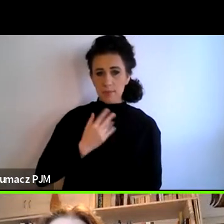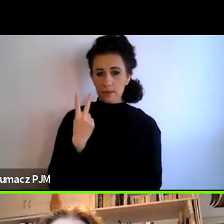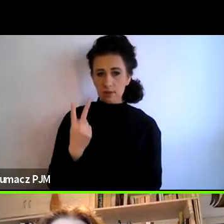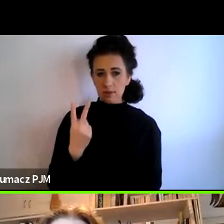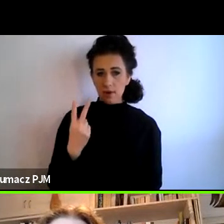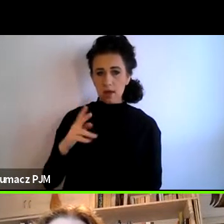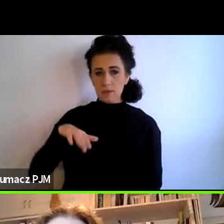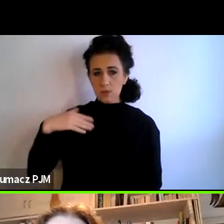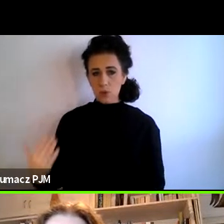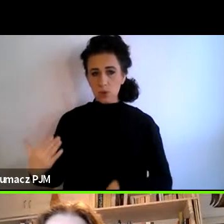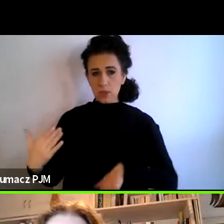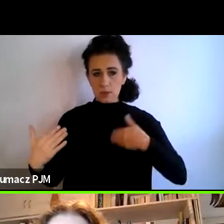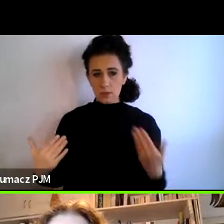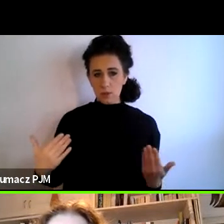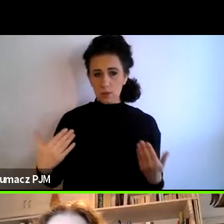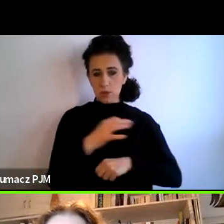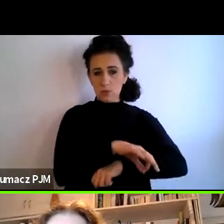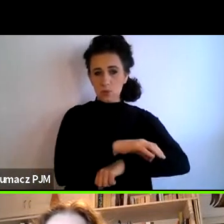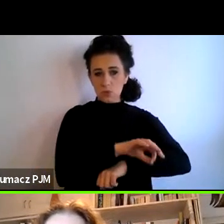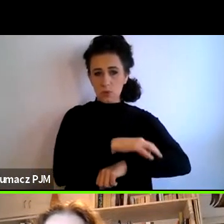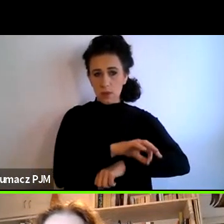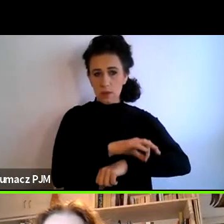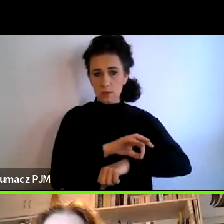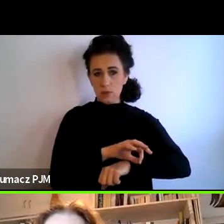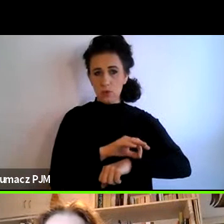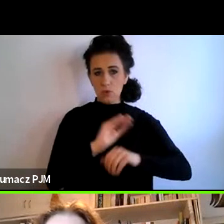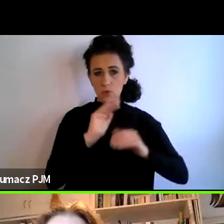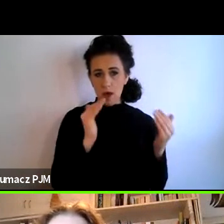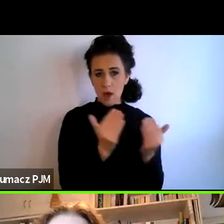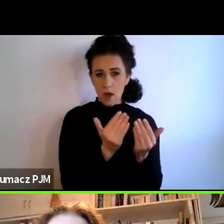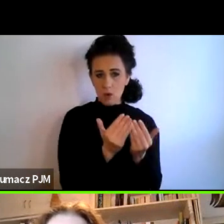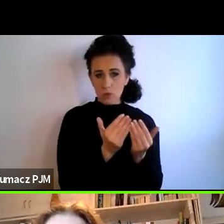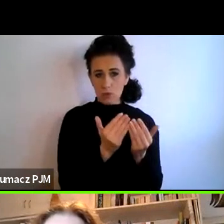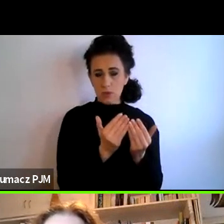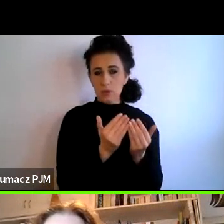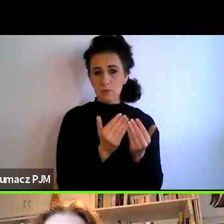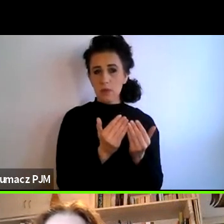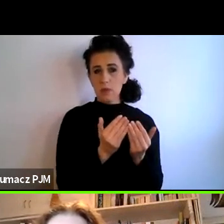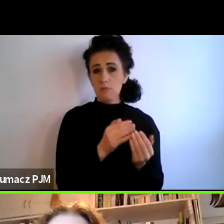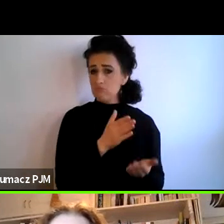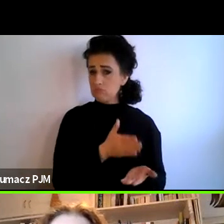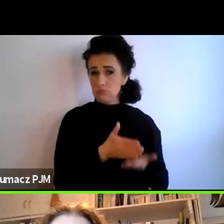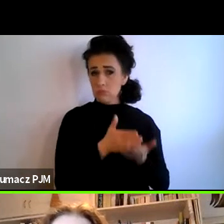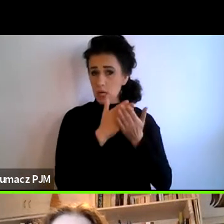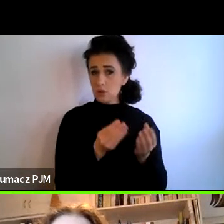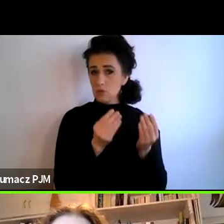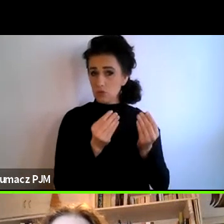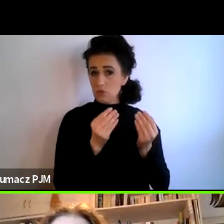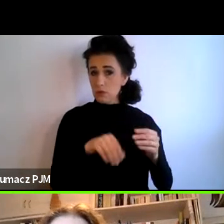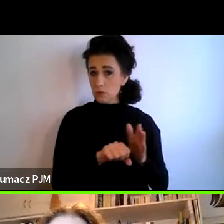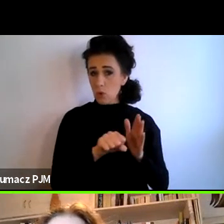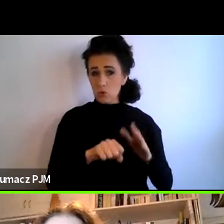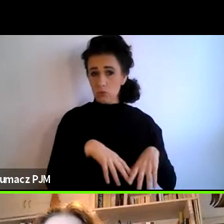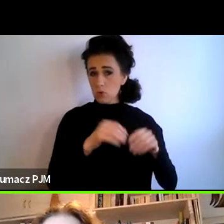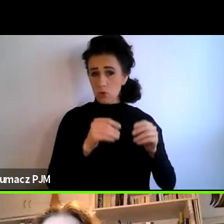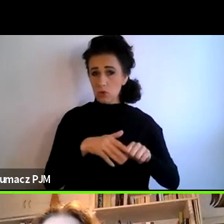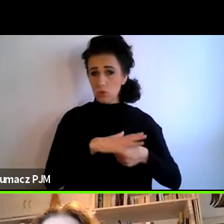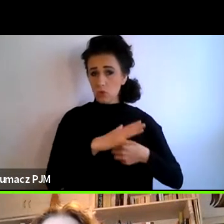bieguny, jeśli chodzi o naszych studentów ze spektrum z autyzmu. Niektórzy radzą sobie świetnie od samego początku pandemii